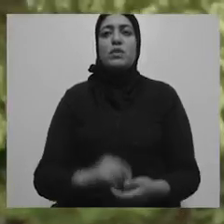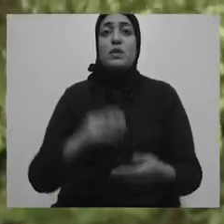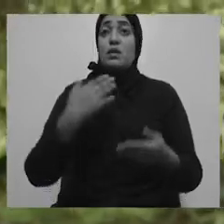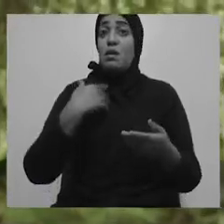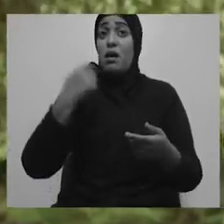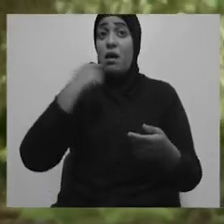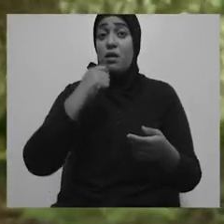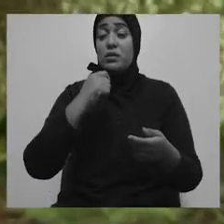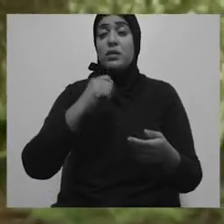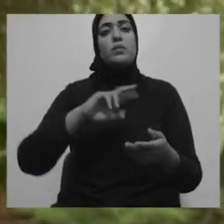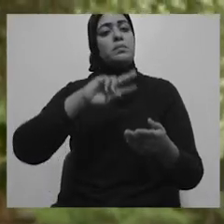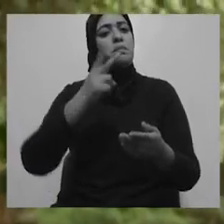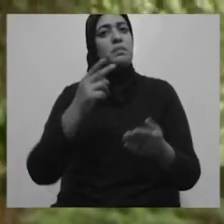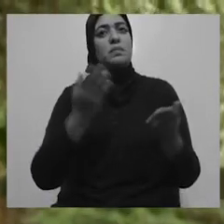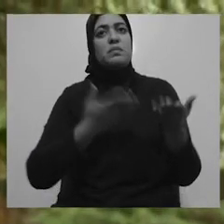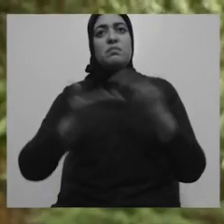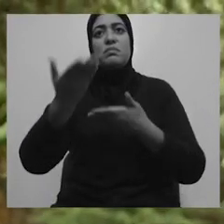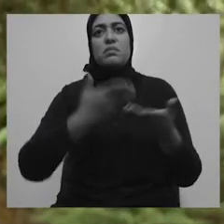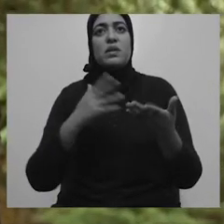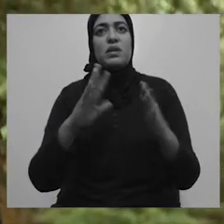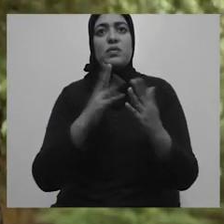fine couche